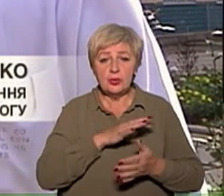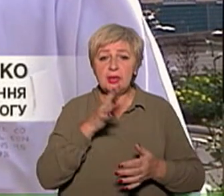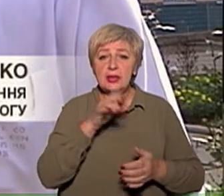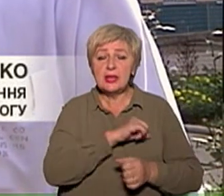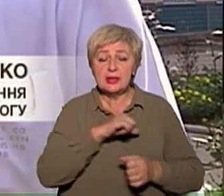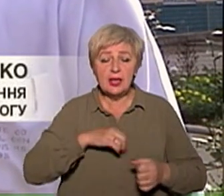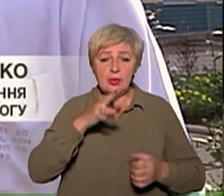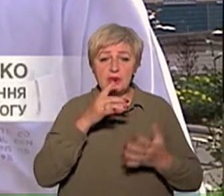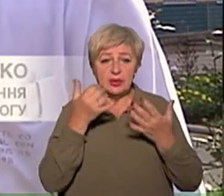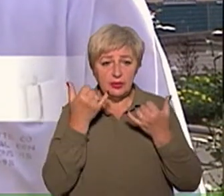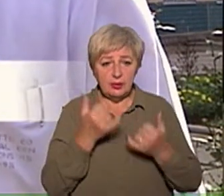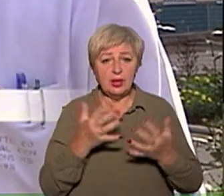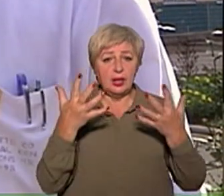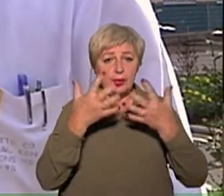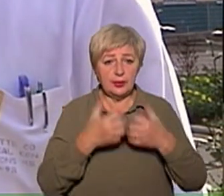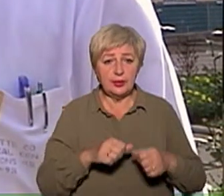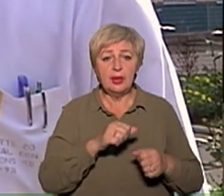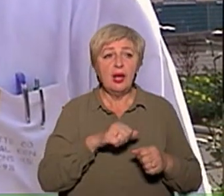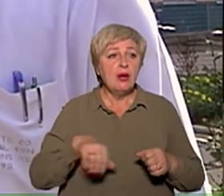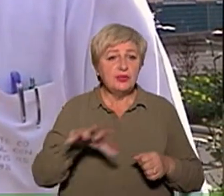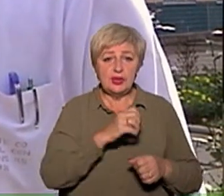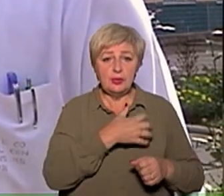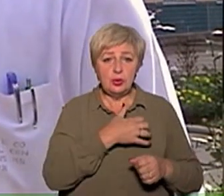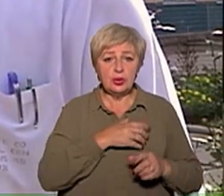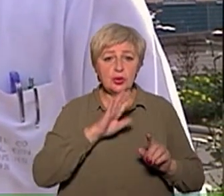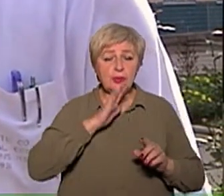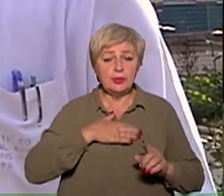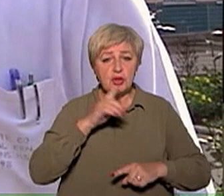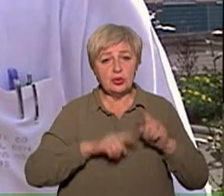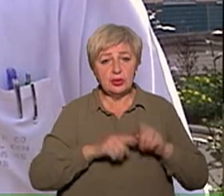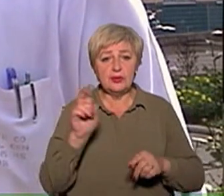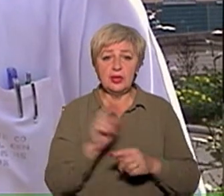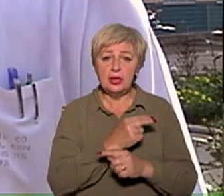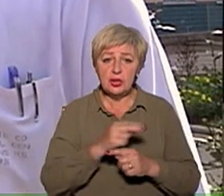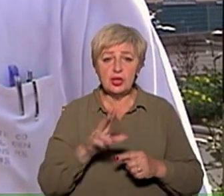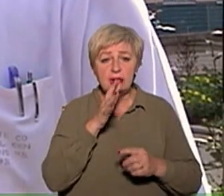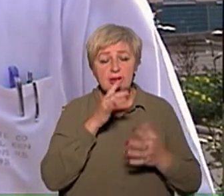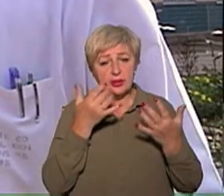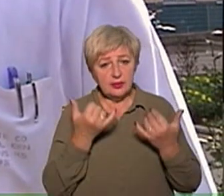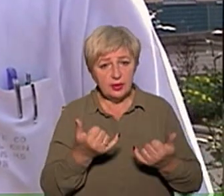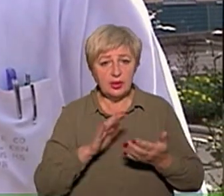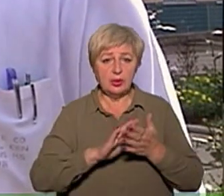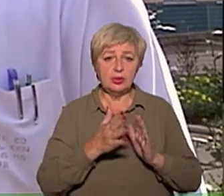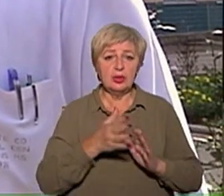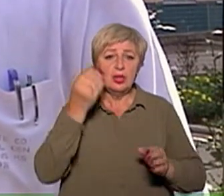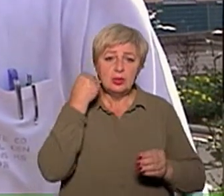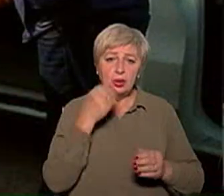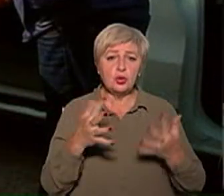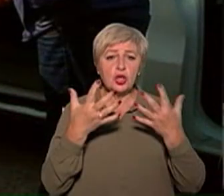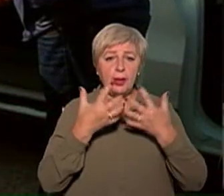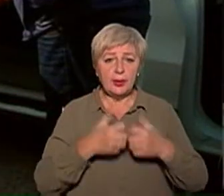апаратах. Кожному з нас хочеться, щоб наші рідні лічилися в сучасних умовах, на сучасних апаратах. На найкращих апаратах в